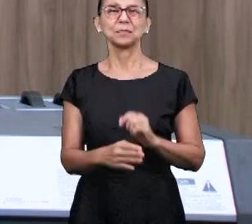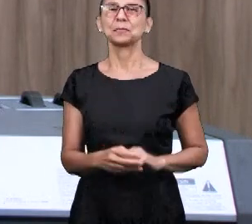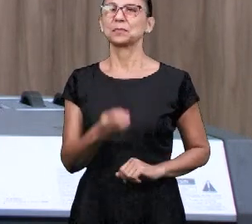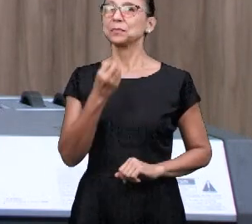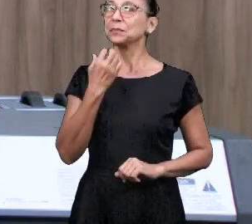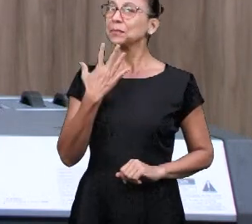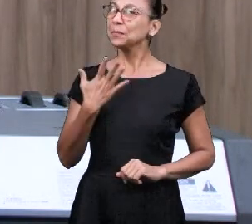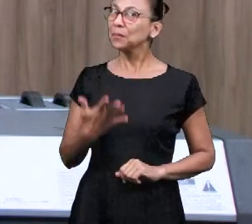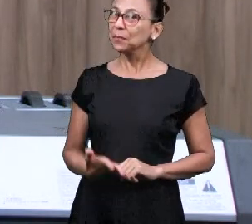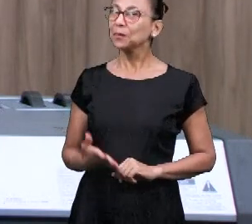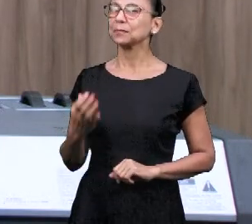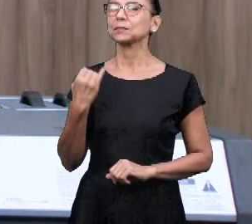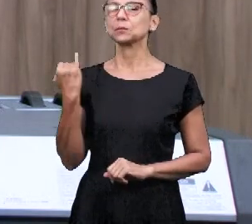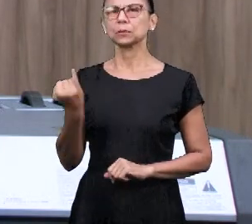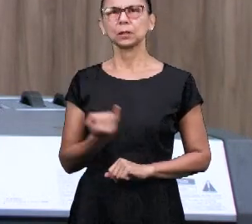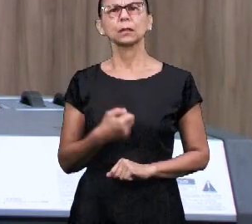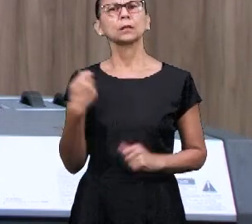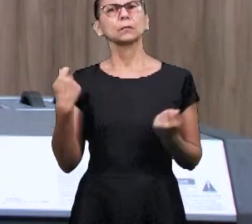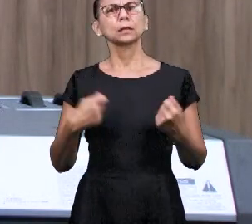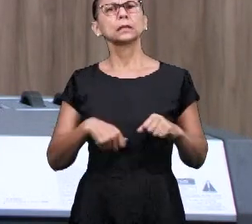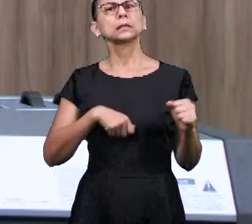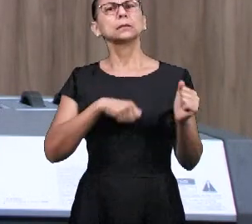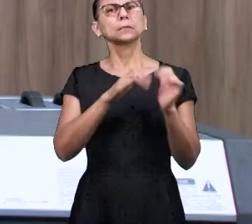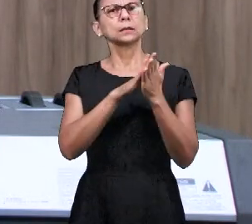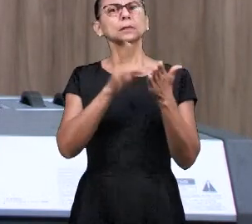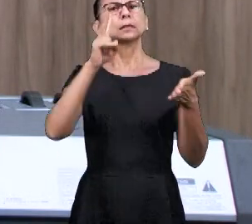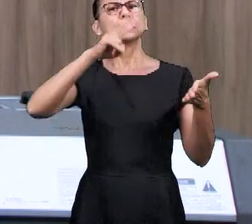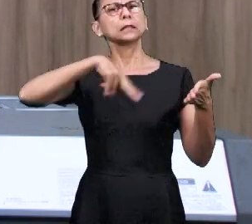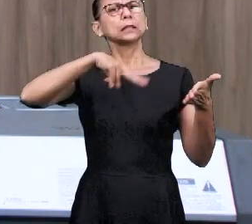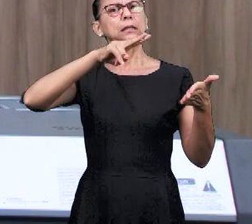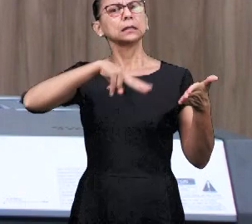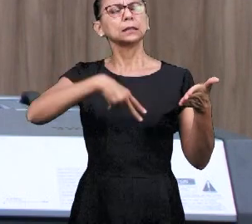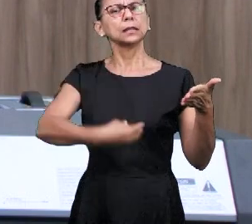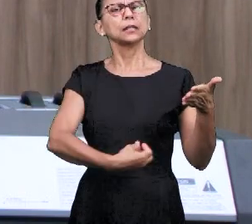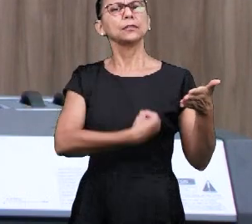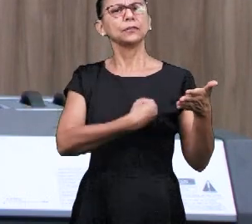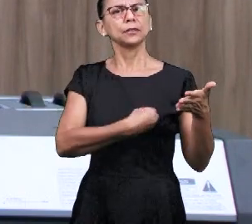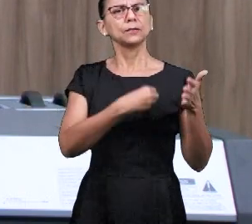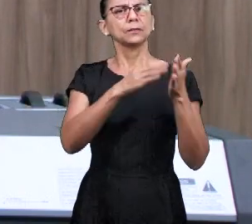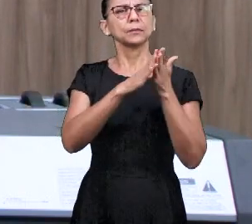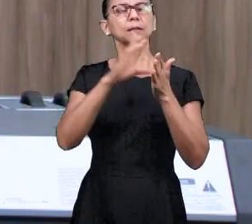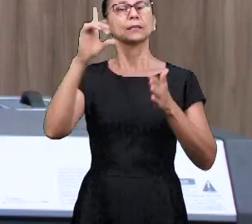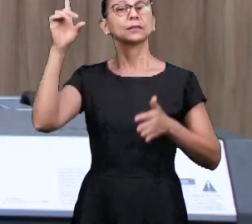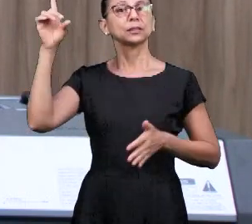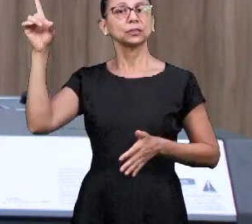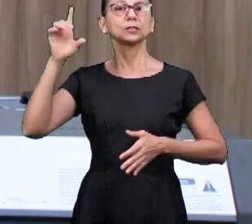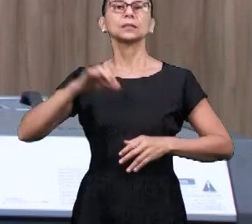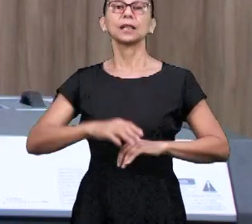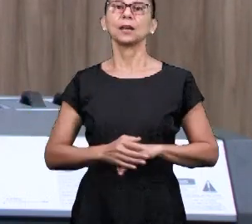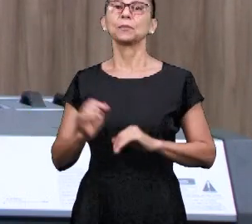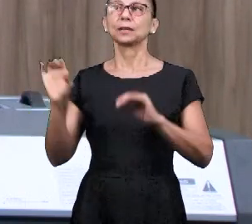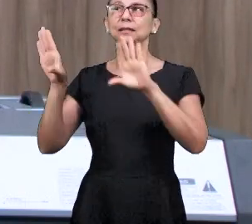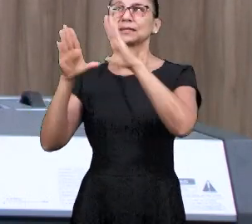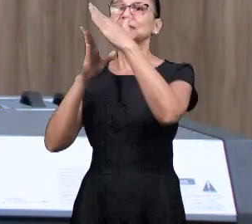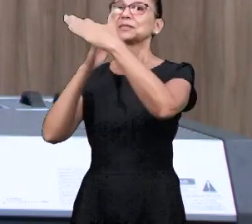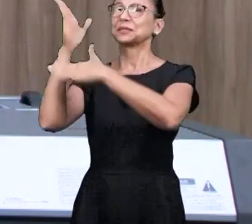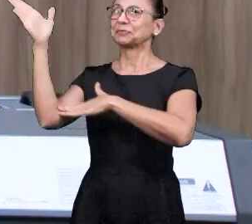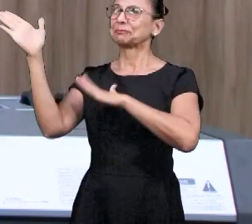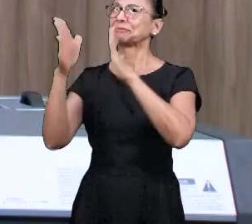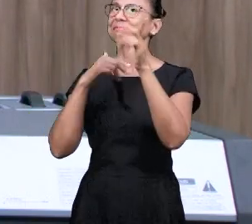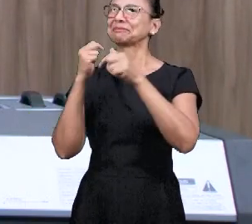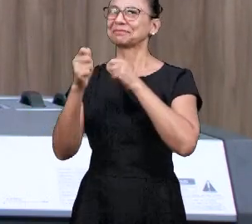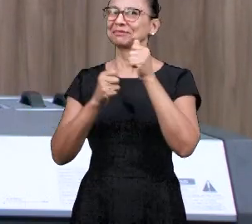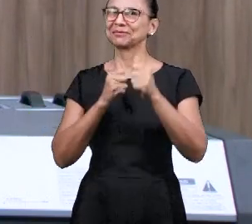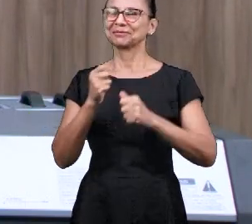Nous finissons ici cette partie en souhaitant à tous la paix du Seigneur Jésus. Nous allons continuer notre école biblique. La paix du Seigneur à tous